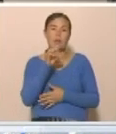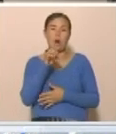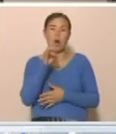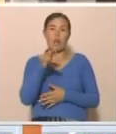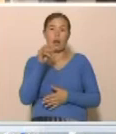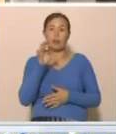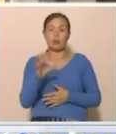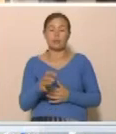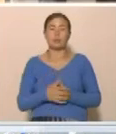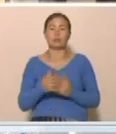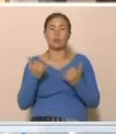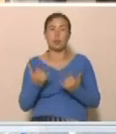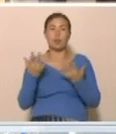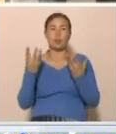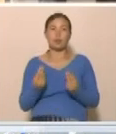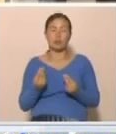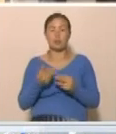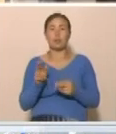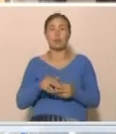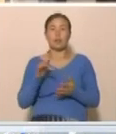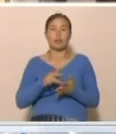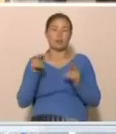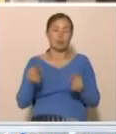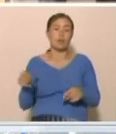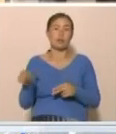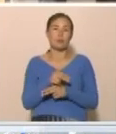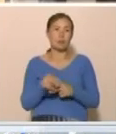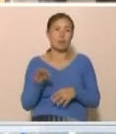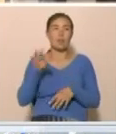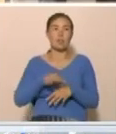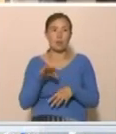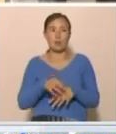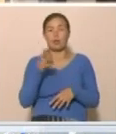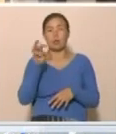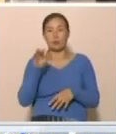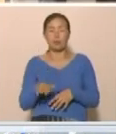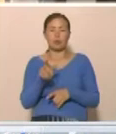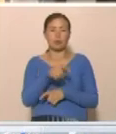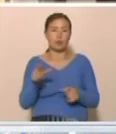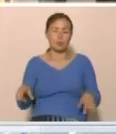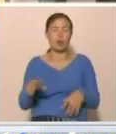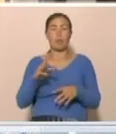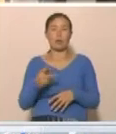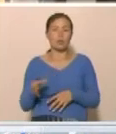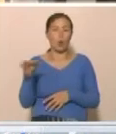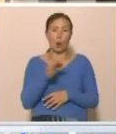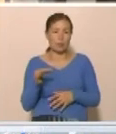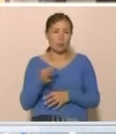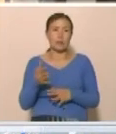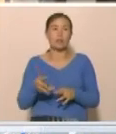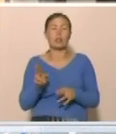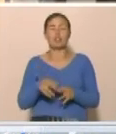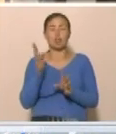томографами. На сегодняшний день на учете с онкологическими заболеваниями стоят более 400,5 жителей Мангыстауской области. На